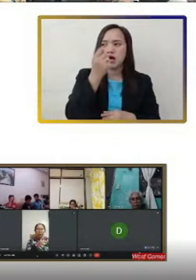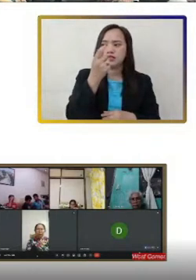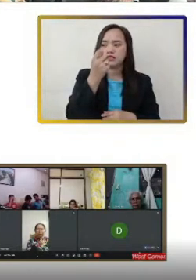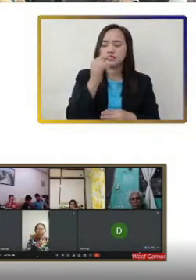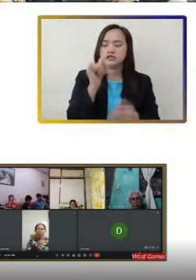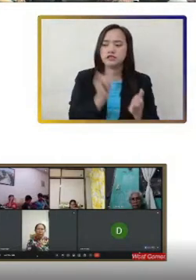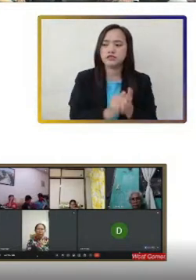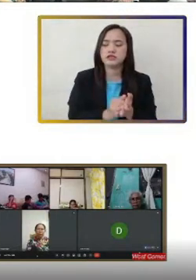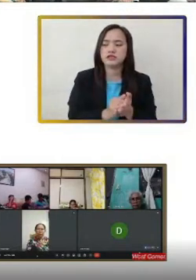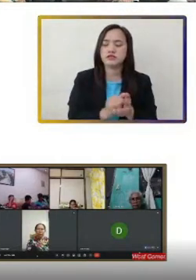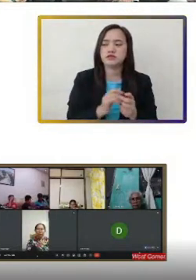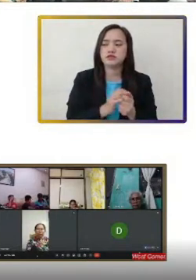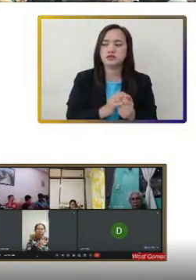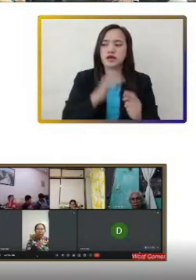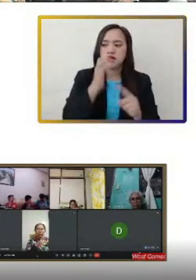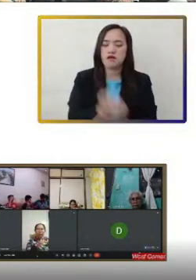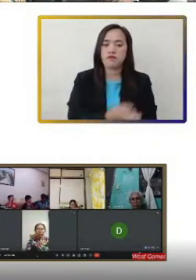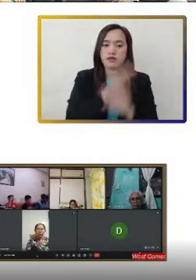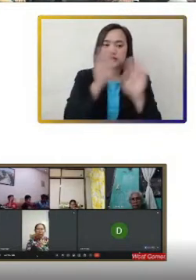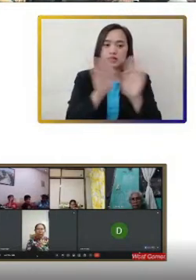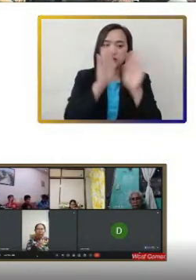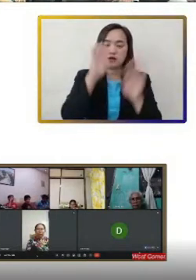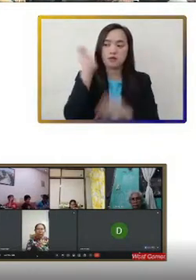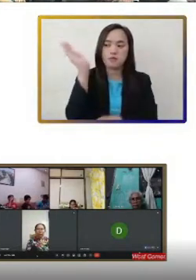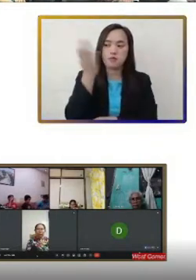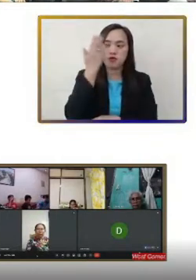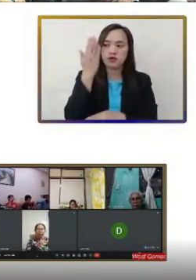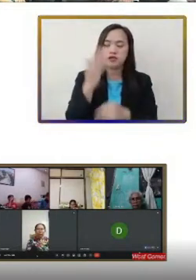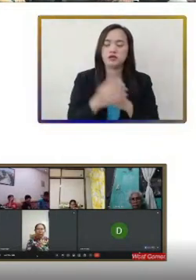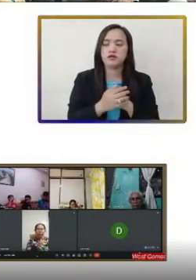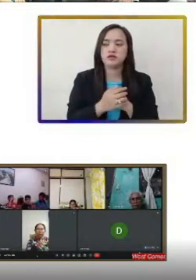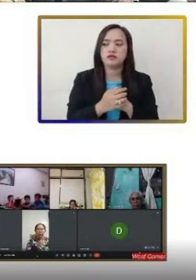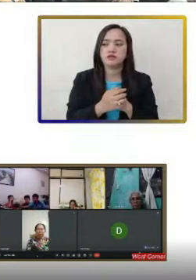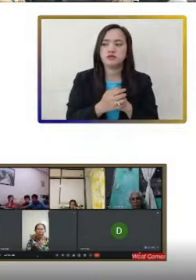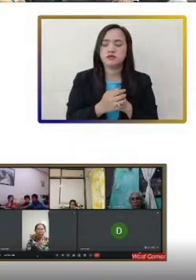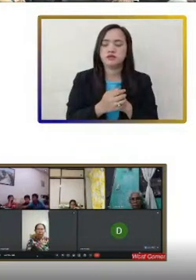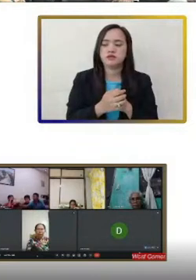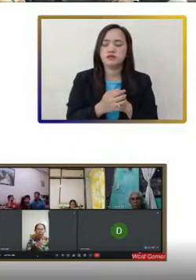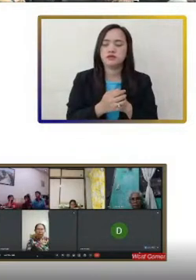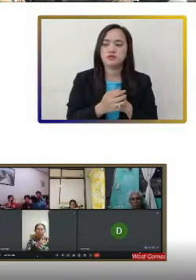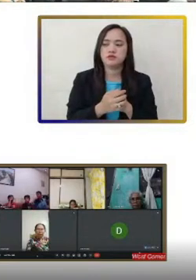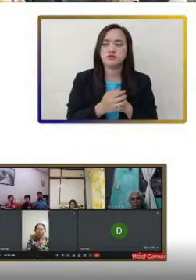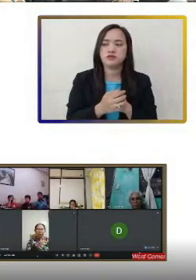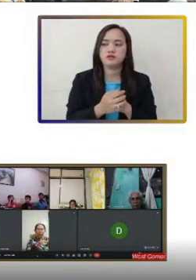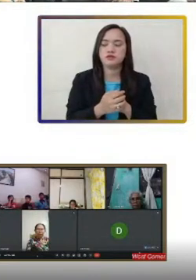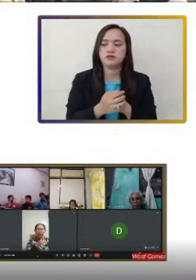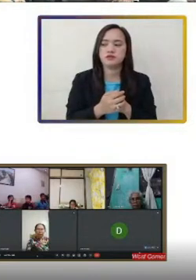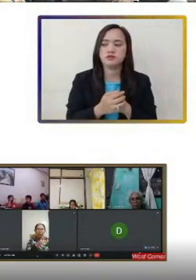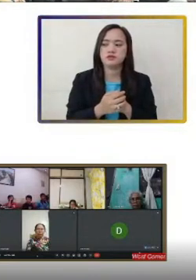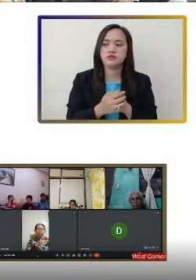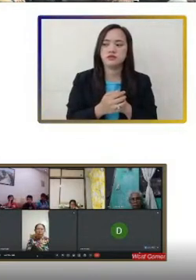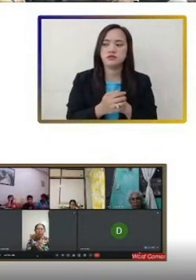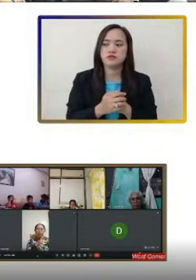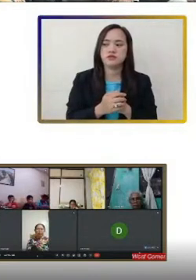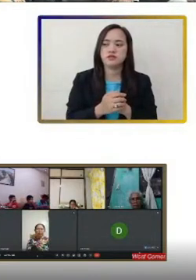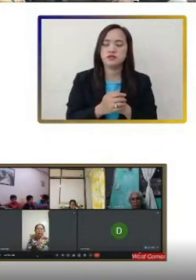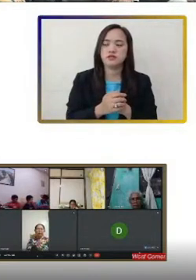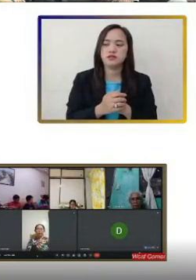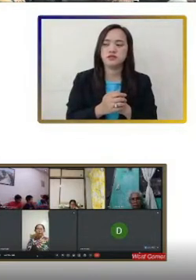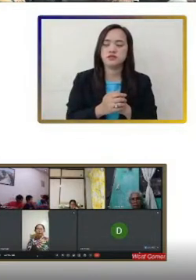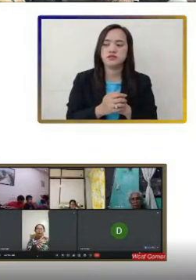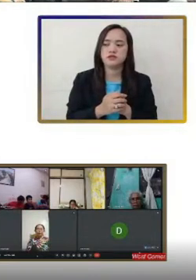pagka Sunday morning nakakita tayo ng mga bata, Sunday morning, yung mga hindi pa gaanong dapat